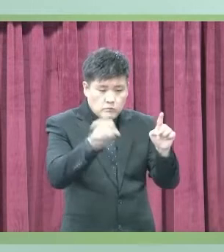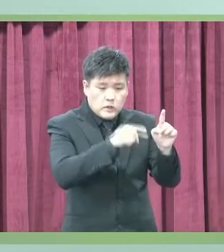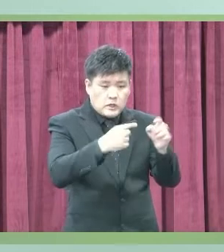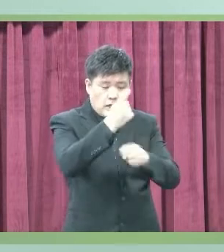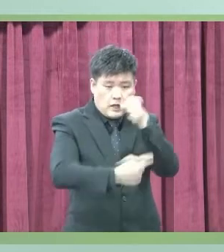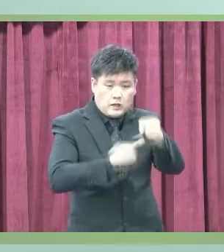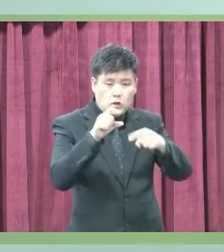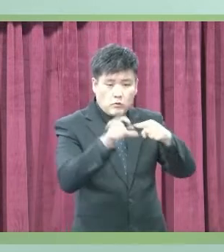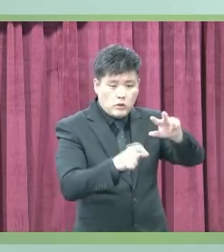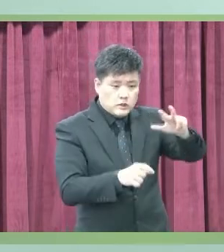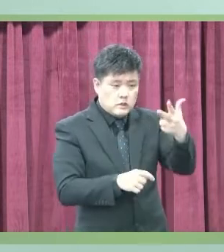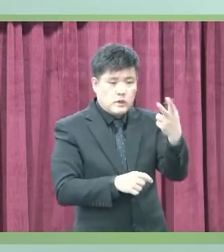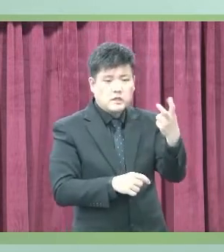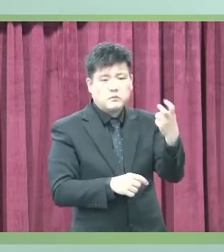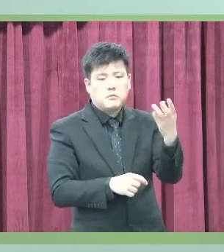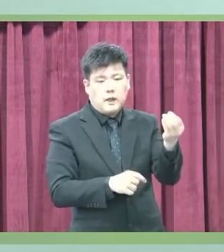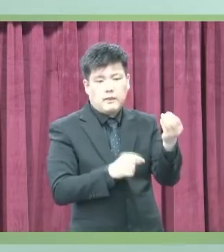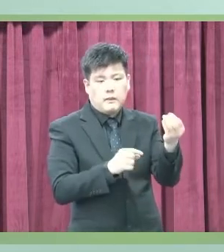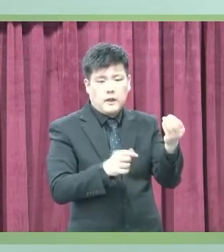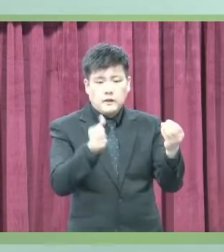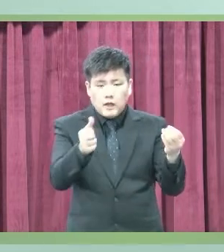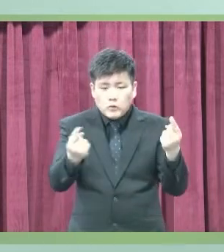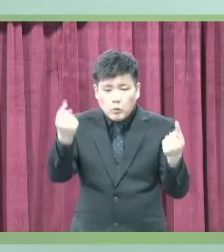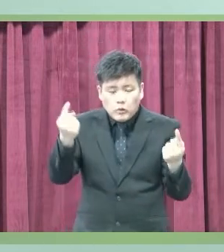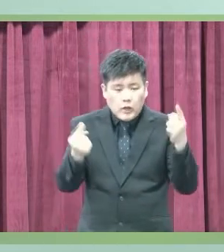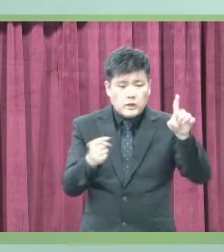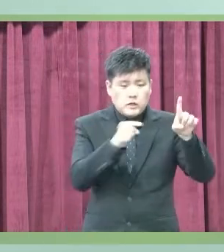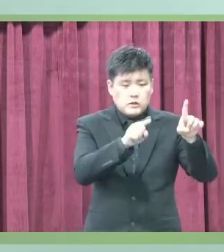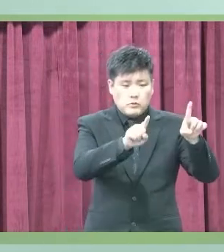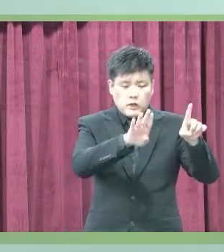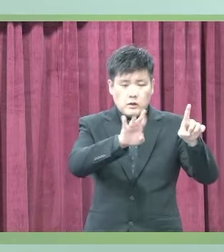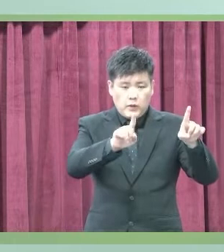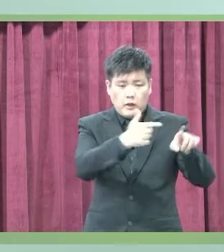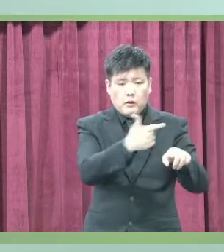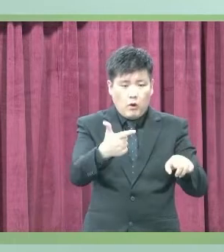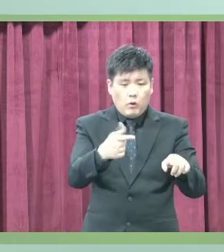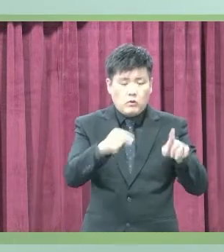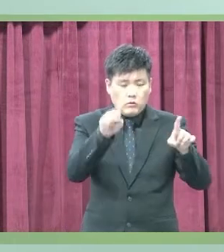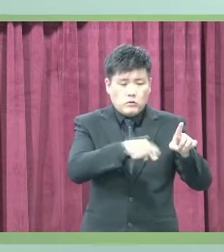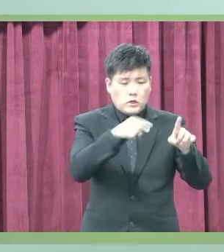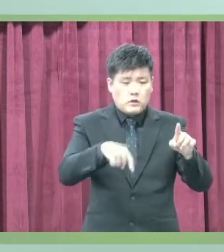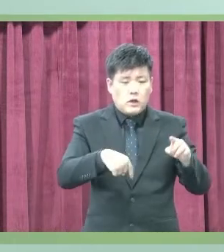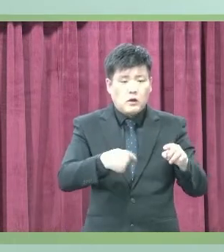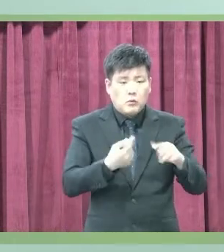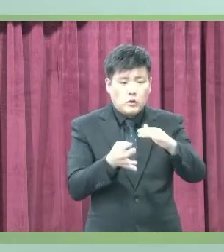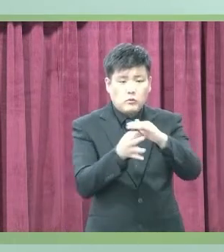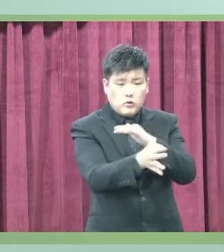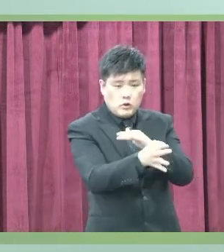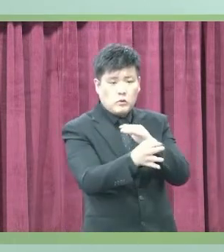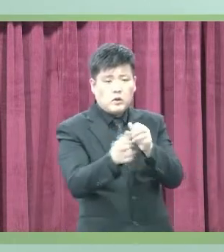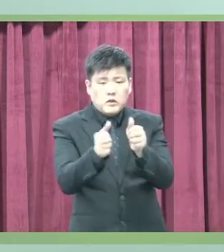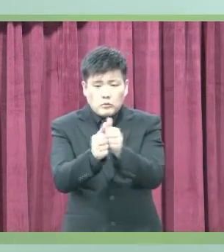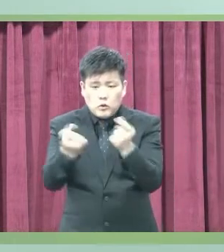총 진료비는 722만 원으로 남성에 비해 1.1배 높고 1인당 본인 부담금은 남성에 비해 1.3배